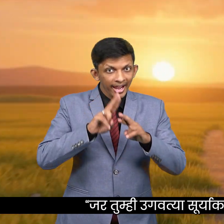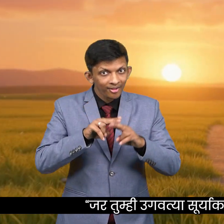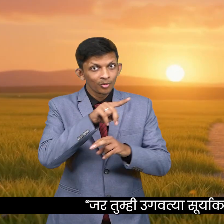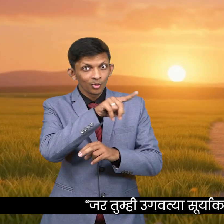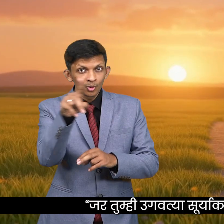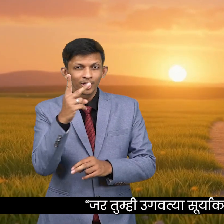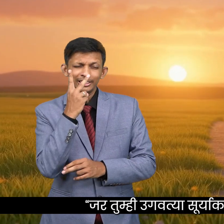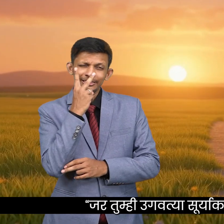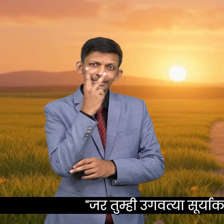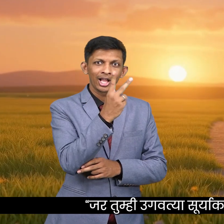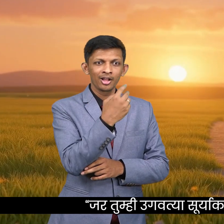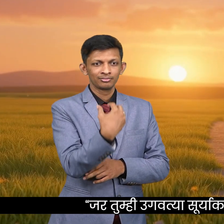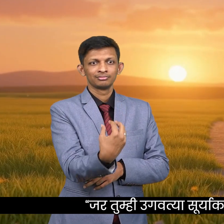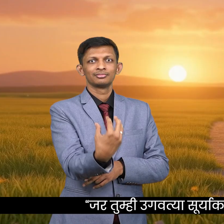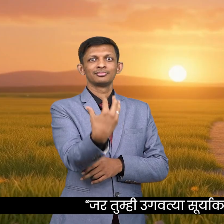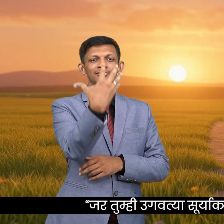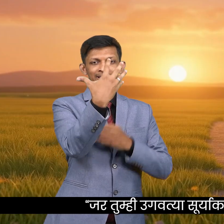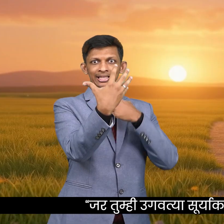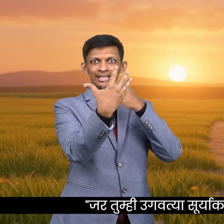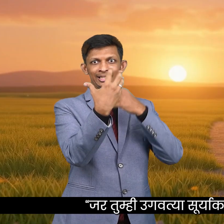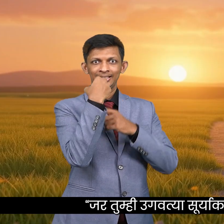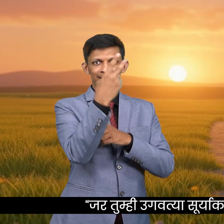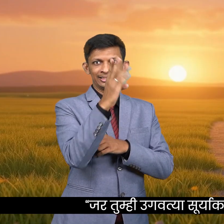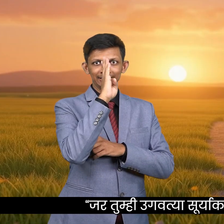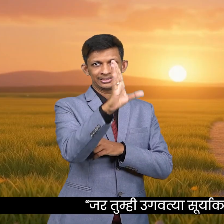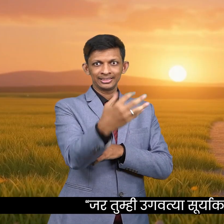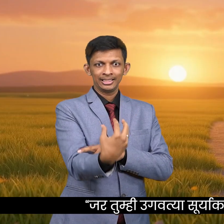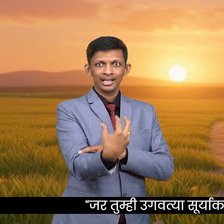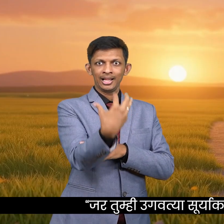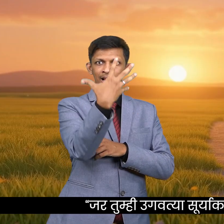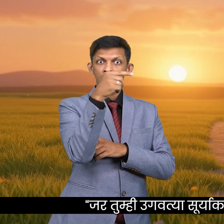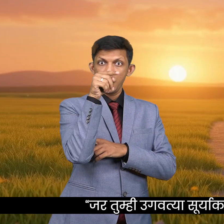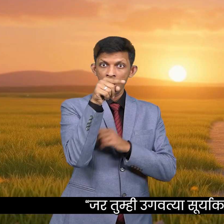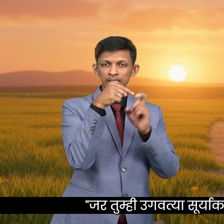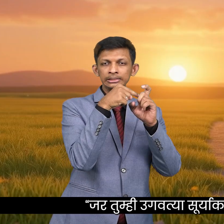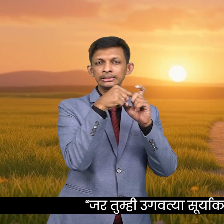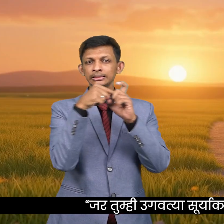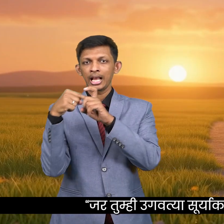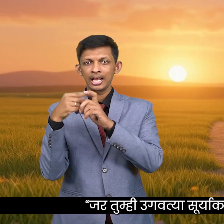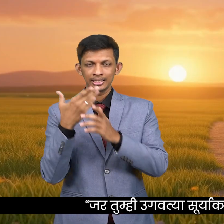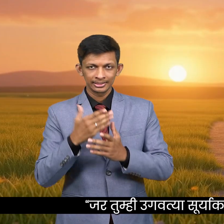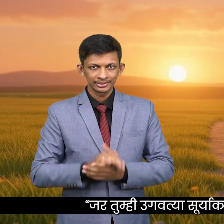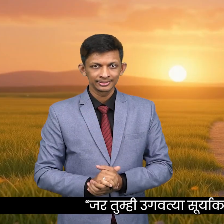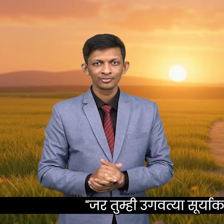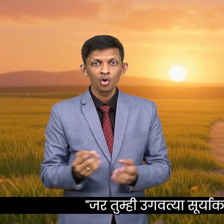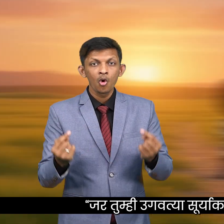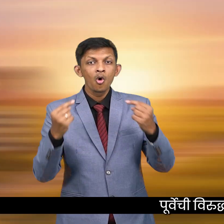जर तुम्ही उगवत्या सूर्याकडे तोंड केले तर ती बाजू पूर्व